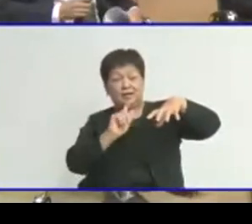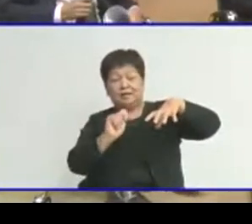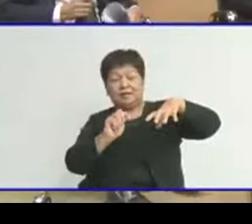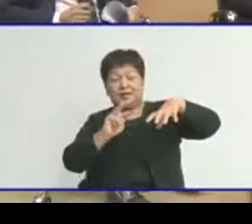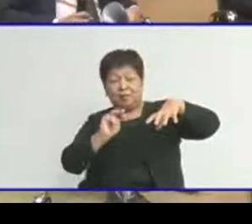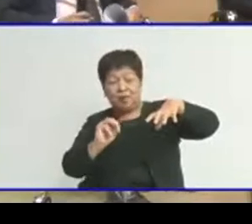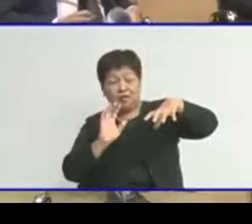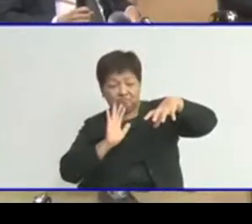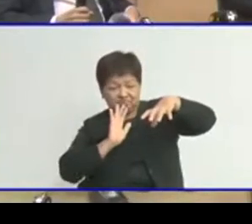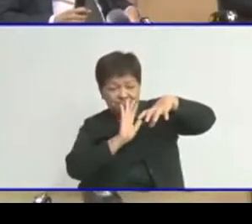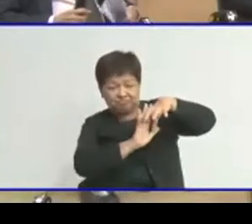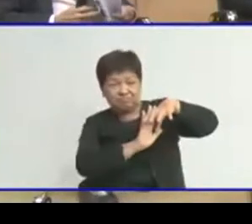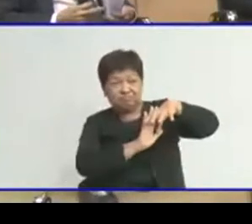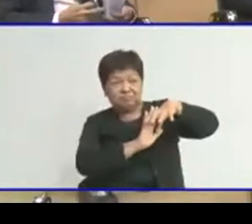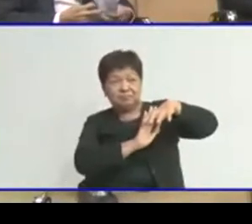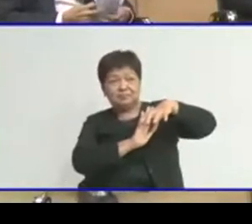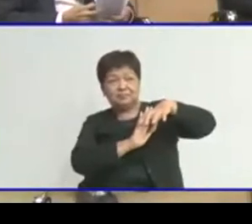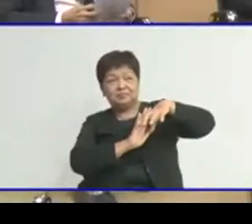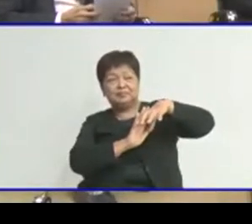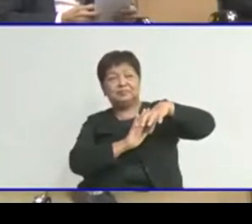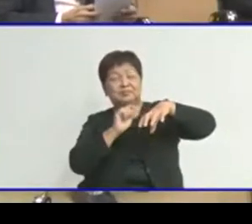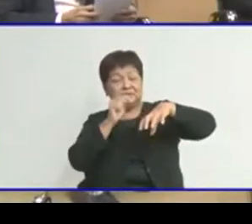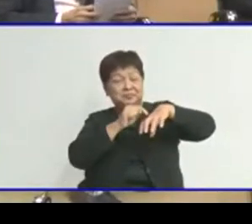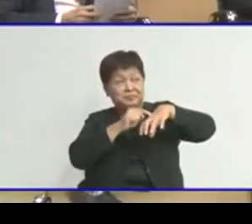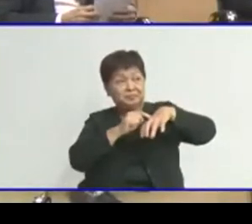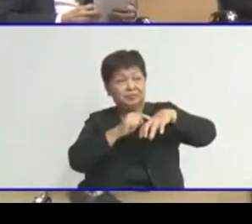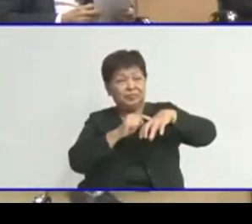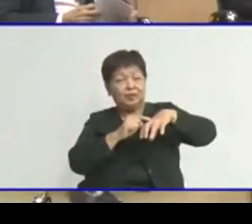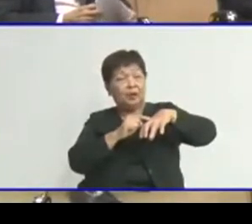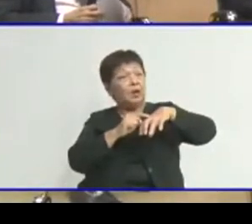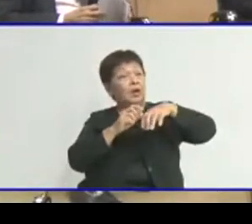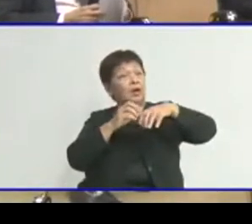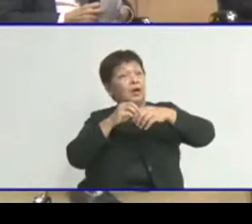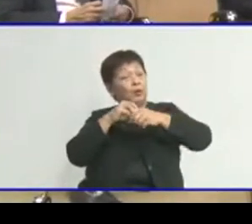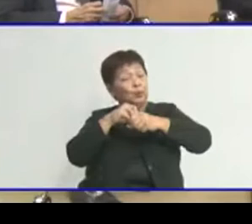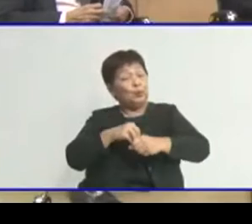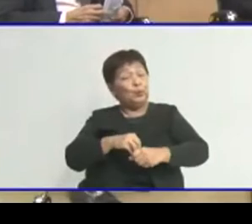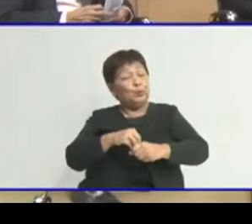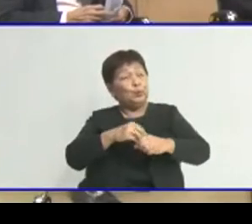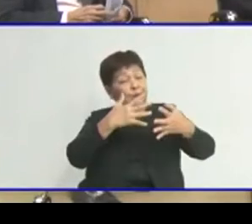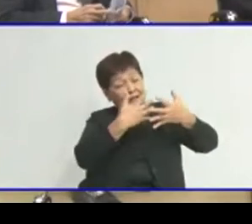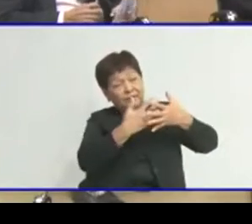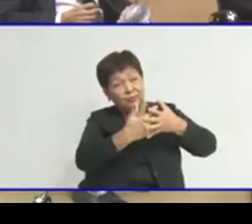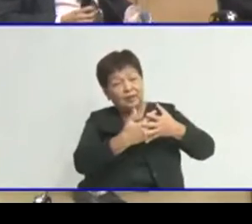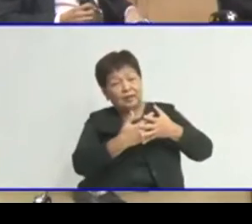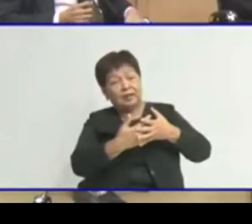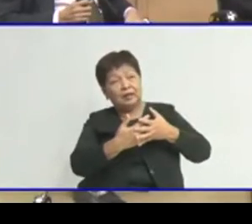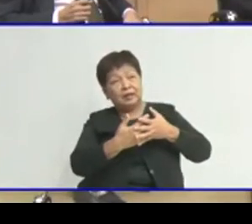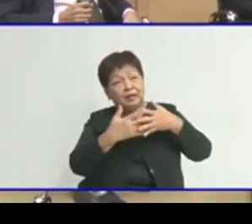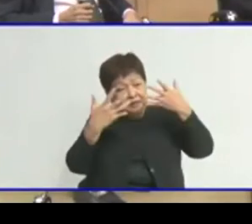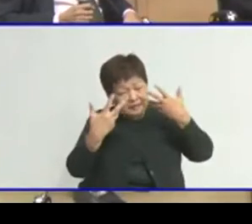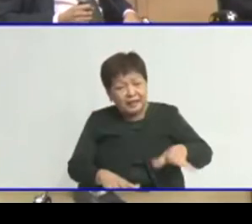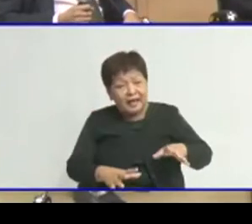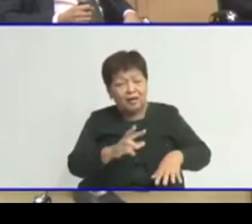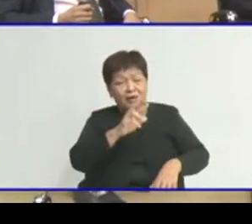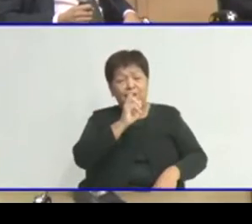released คำถามน ี้ ก็ ยูเดอะ IDC detainee will be เดี๋ยวขอเสริมอีกนิดนึงก็ได ้ Professor Wittig have answered